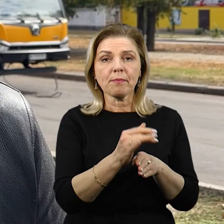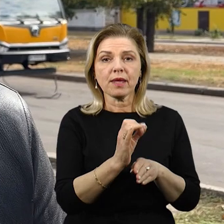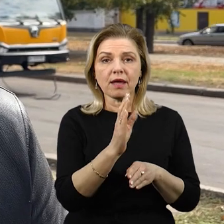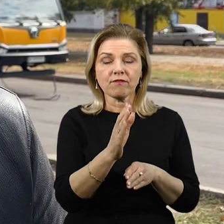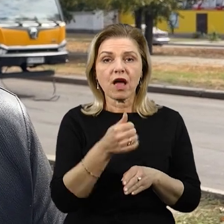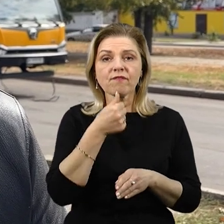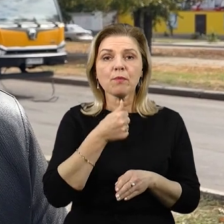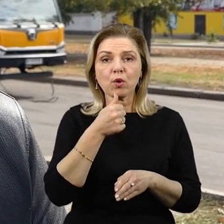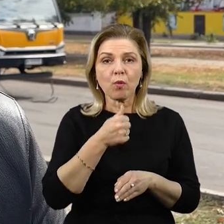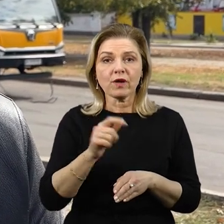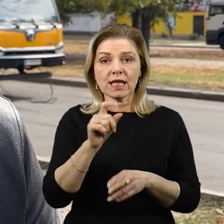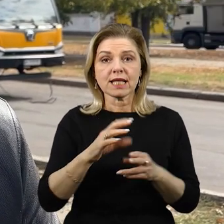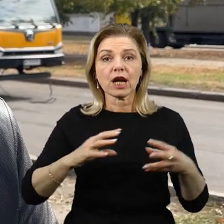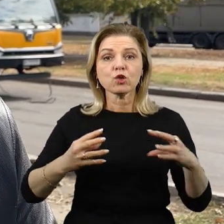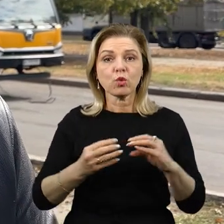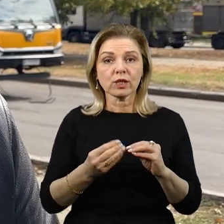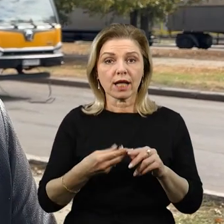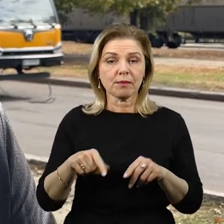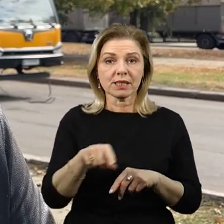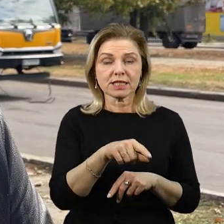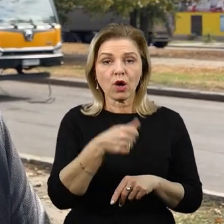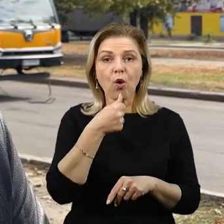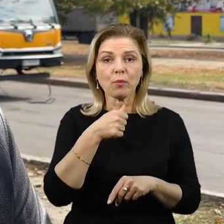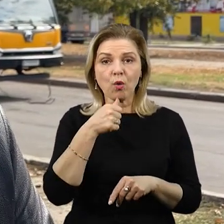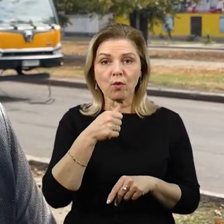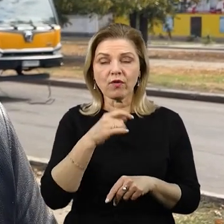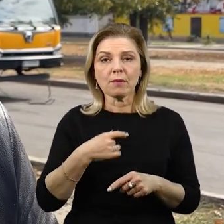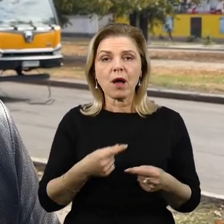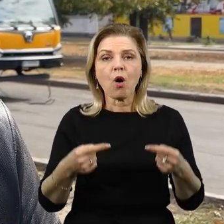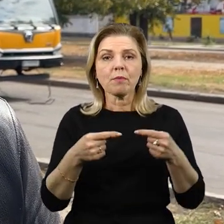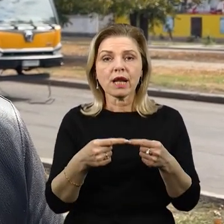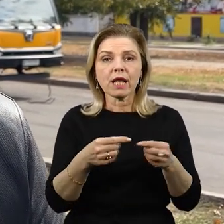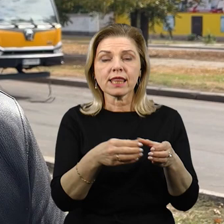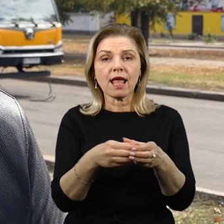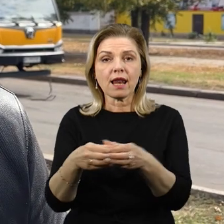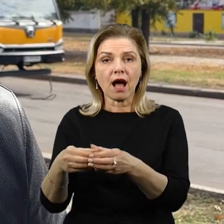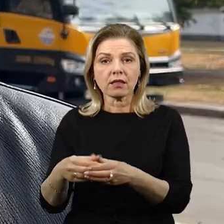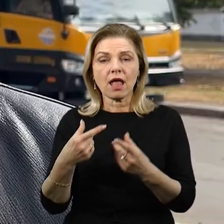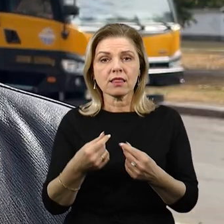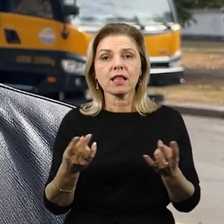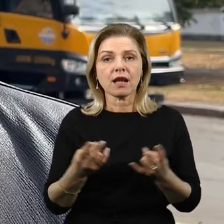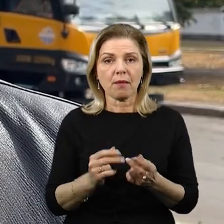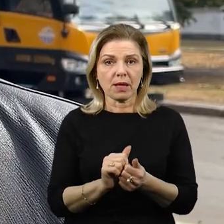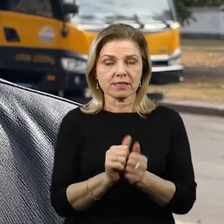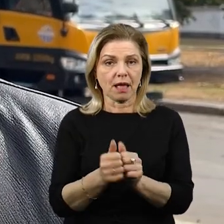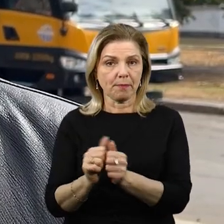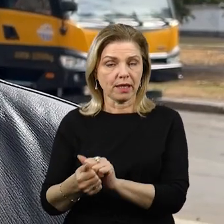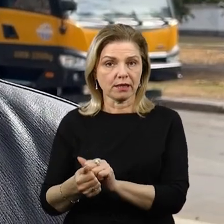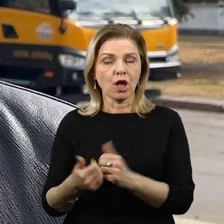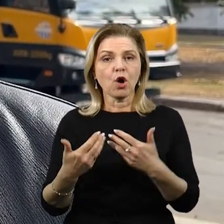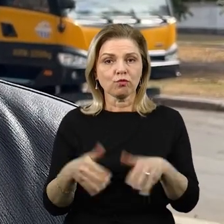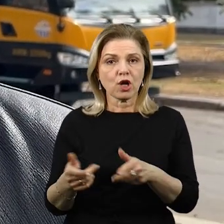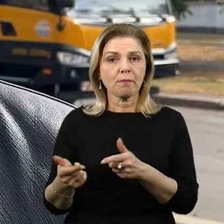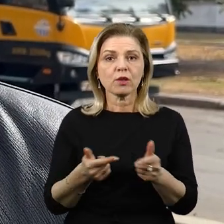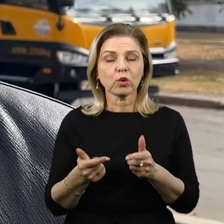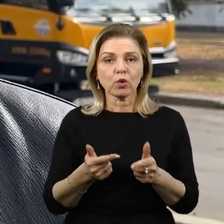результатами цих гідравлічних випробувань ми визначили ті ділянки які підлягають заміні вже підготовлено